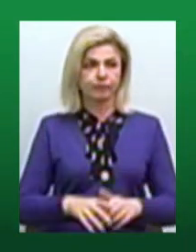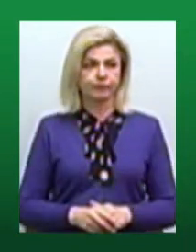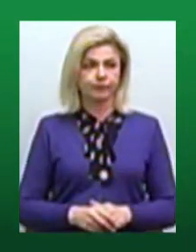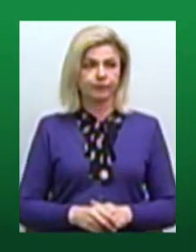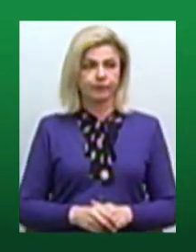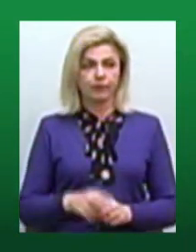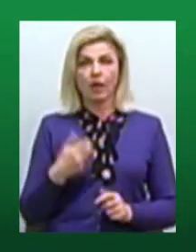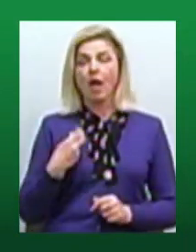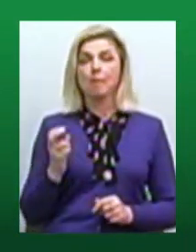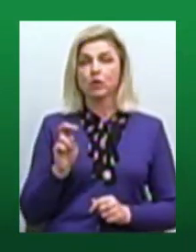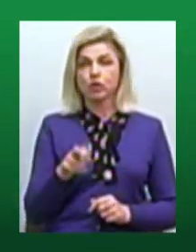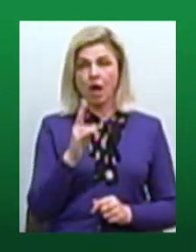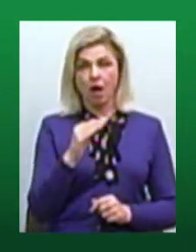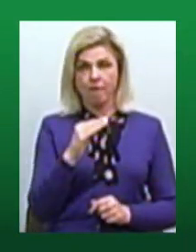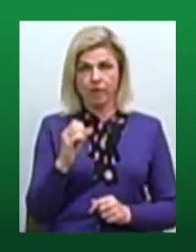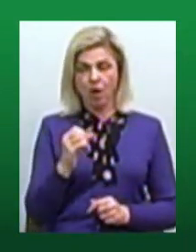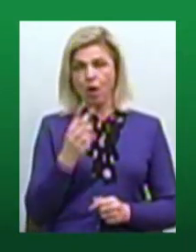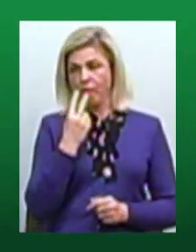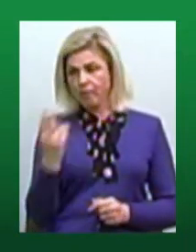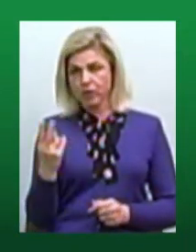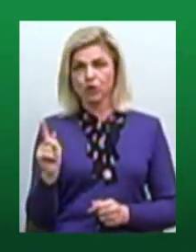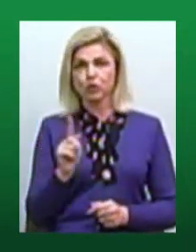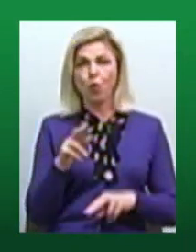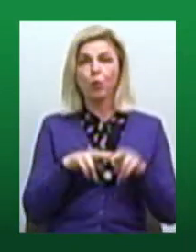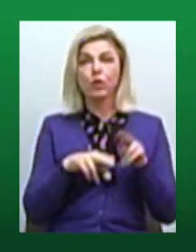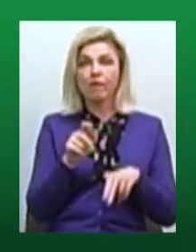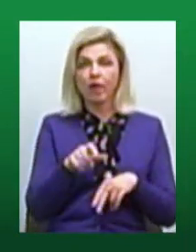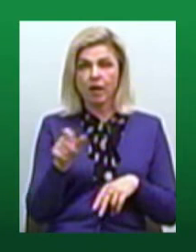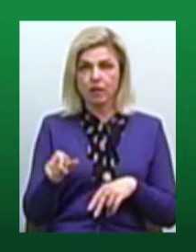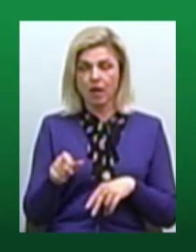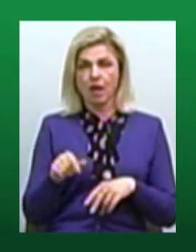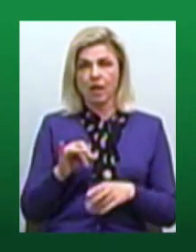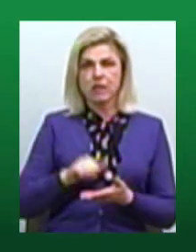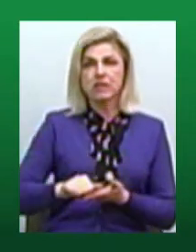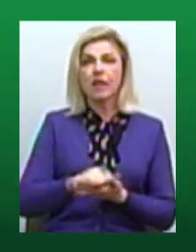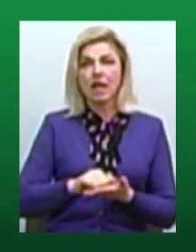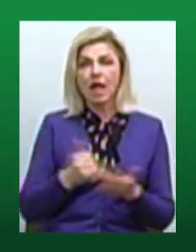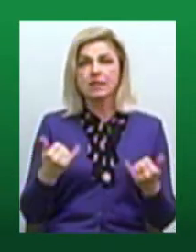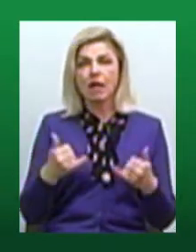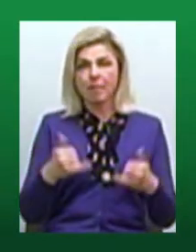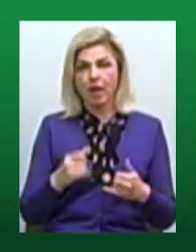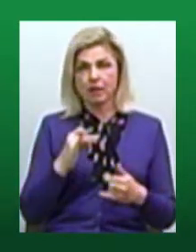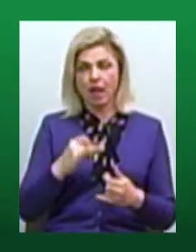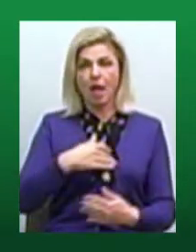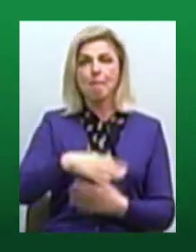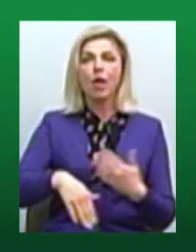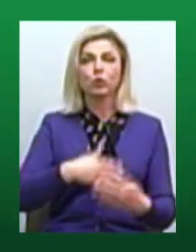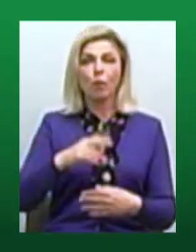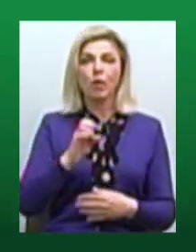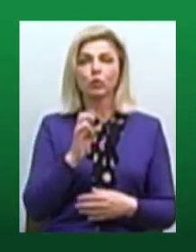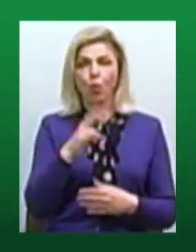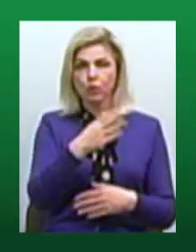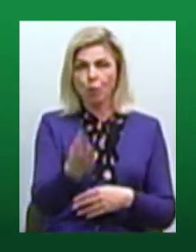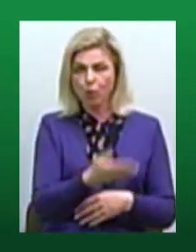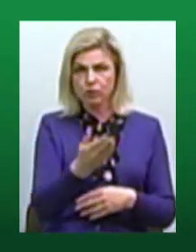Пішла в кафе, і коли звідти поверталася, побачила, що будівельники затирають цей цемент і бетонозмішувач стоїть. Підходжу,